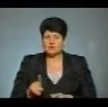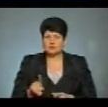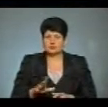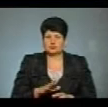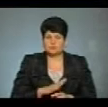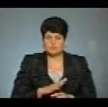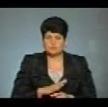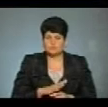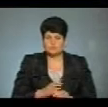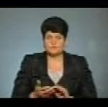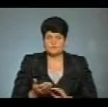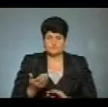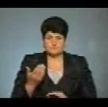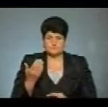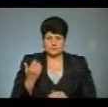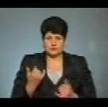передував